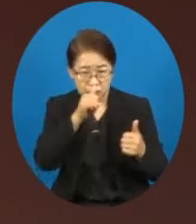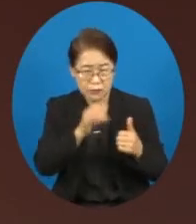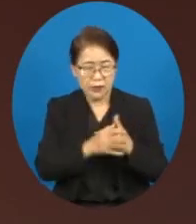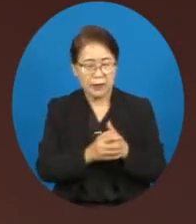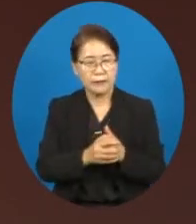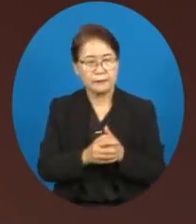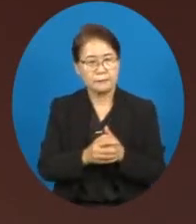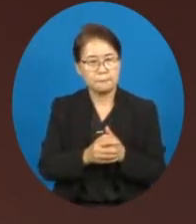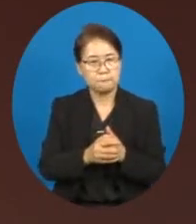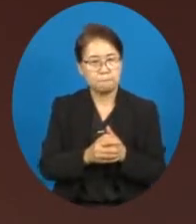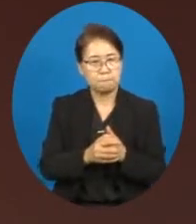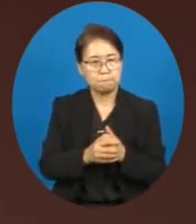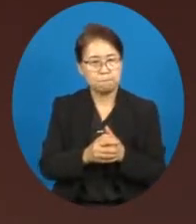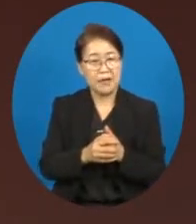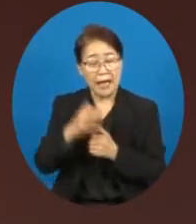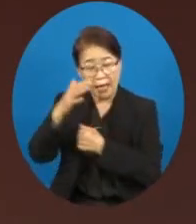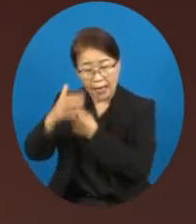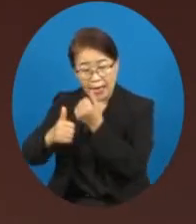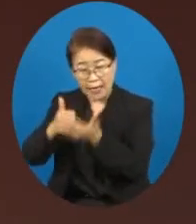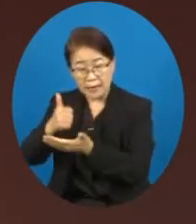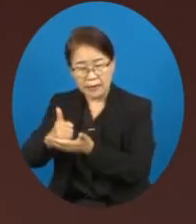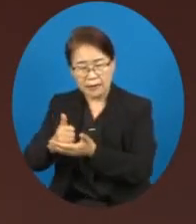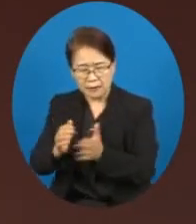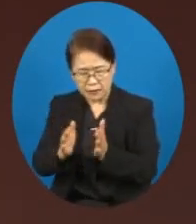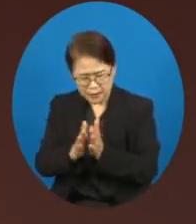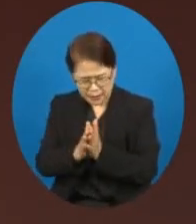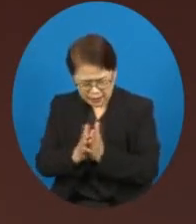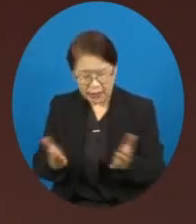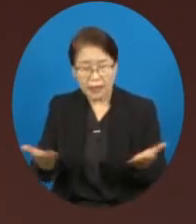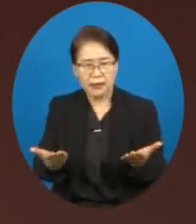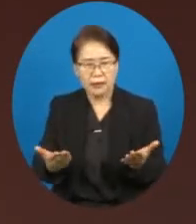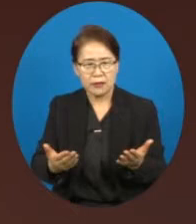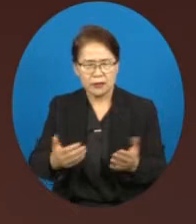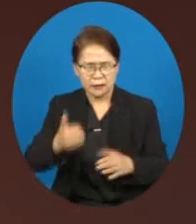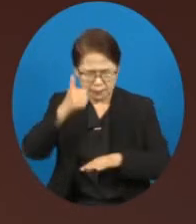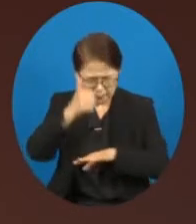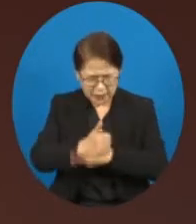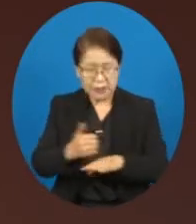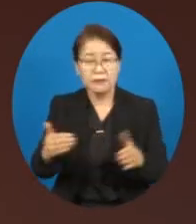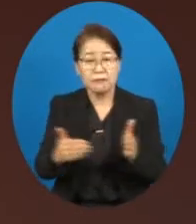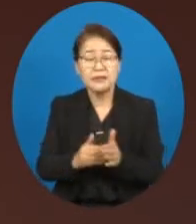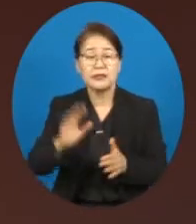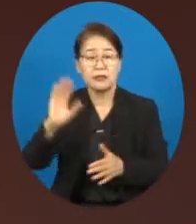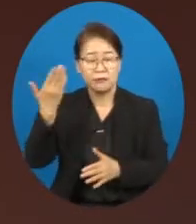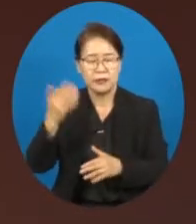하나님은요, 시작하신 일을 반드시 마치게 하시는 분이십니다.